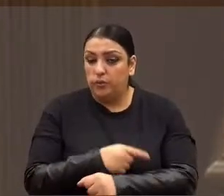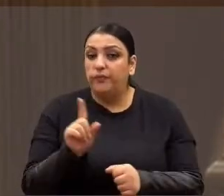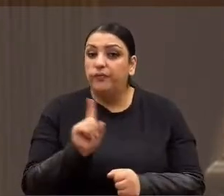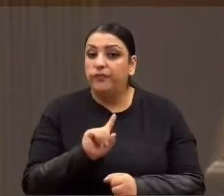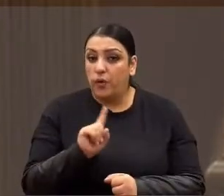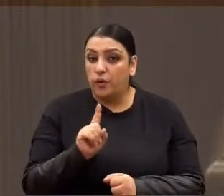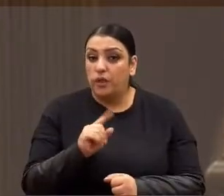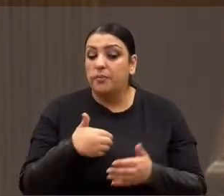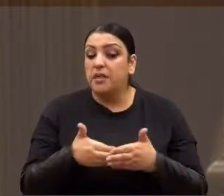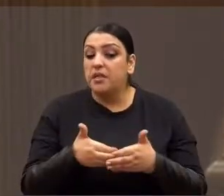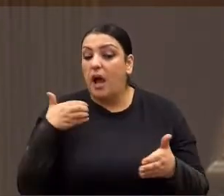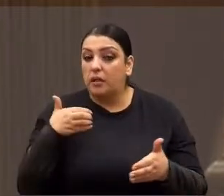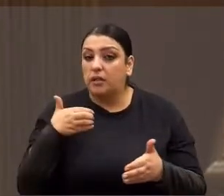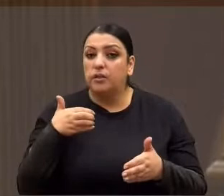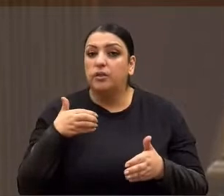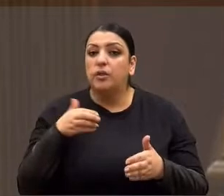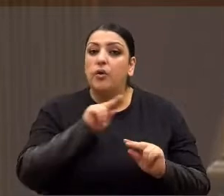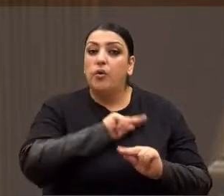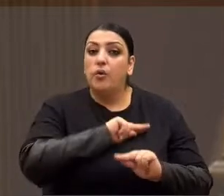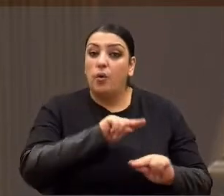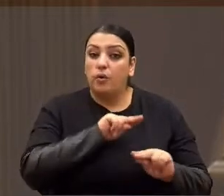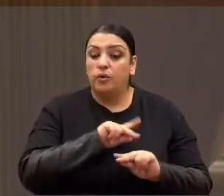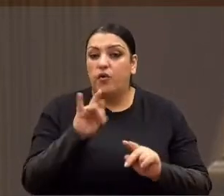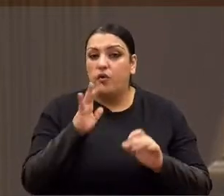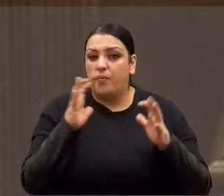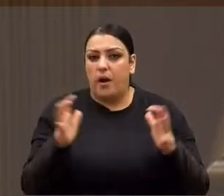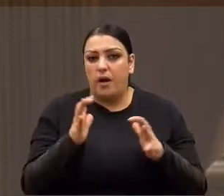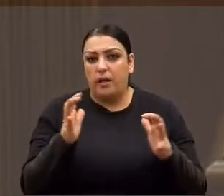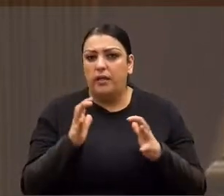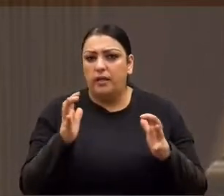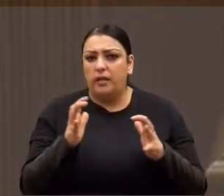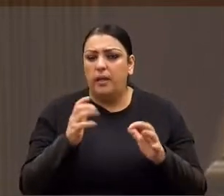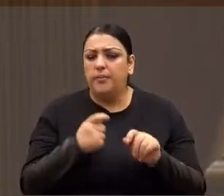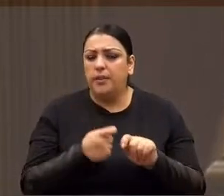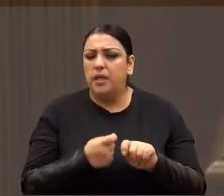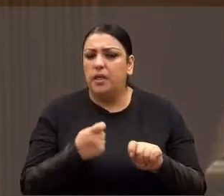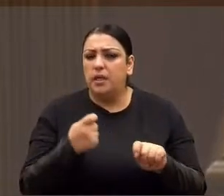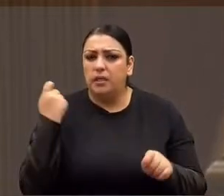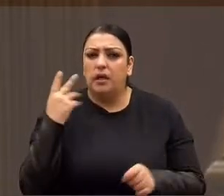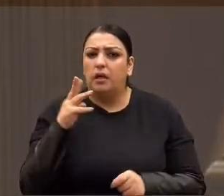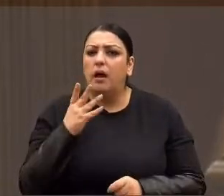նախկին գործընկերների հետ մենք պահել ենք երկար տարիներ շարունակ,